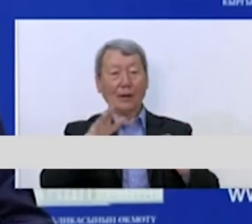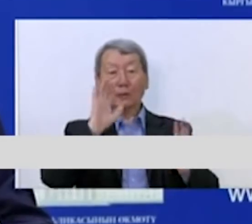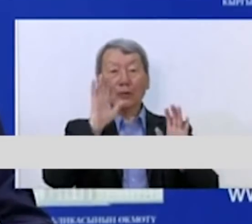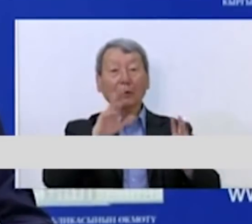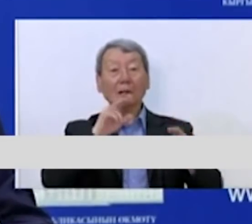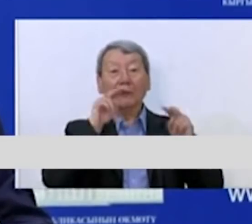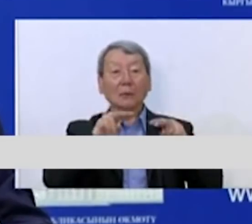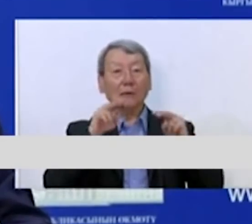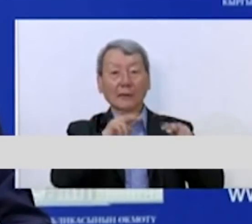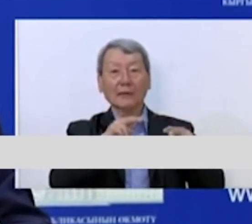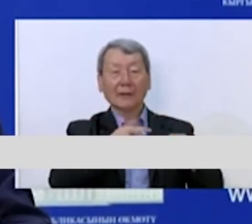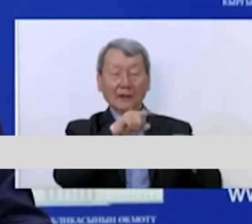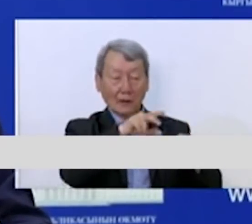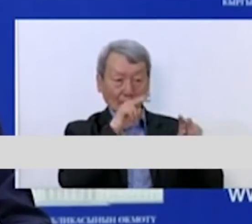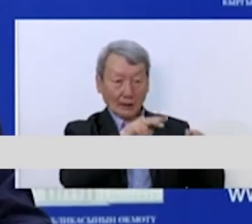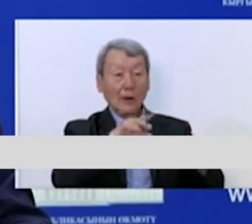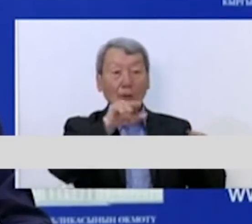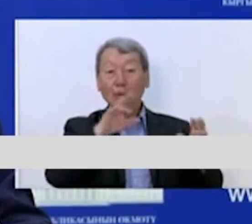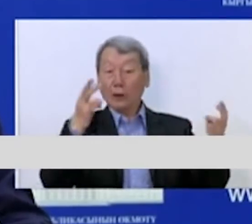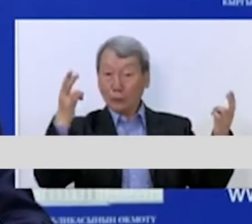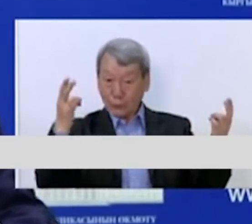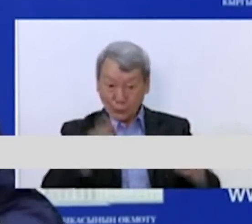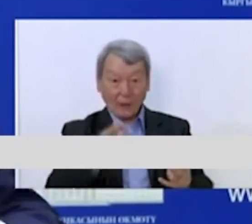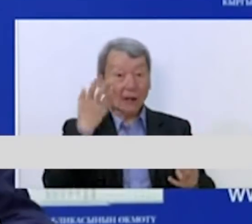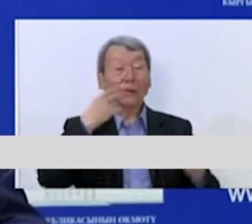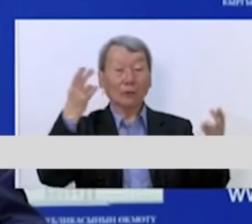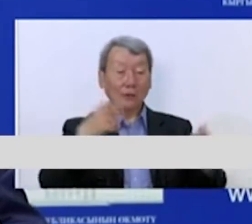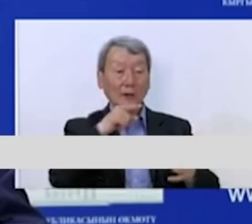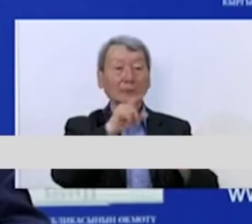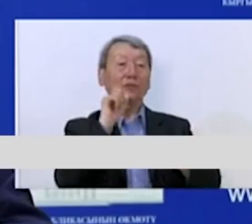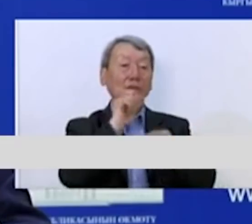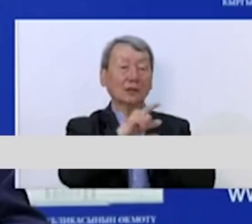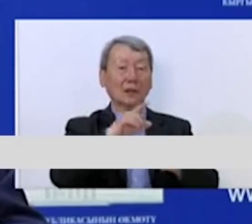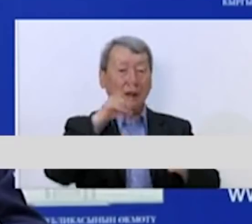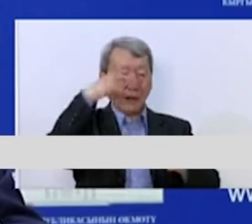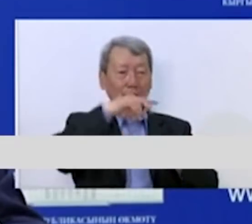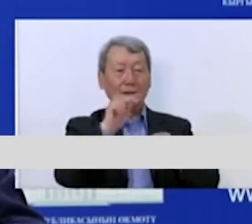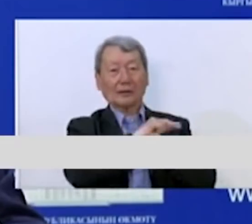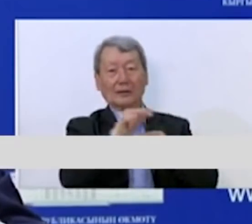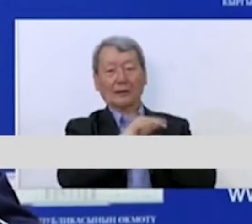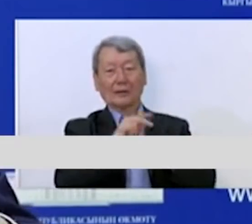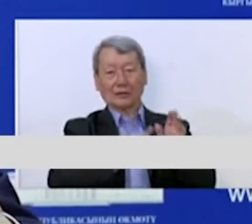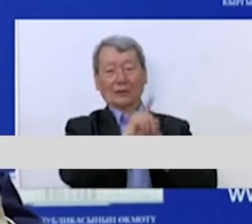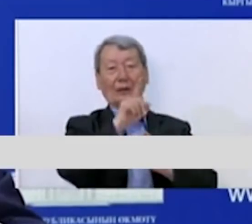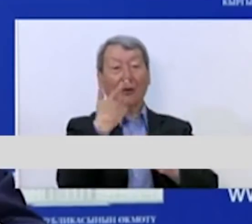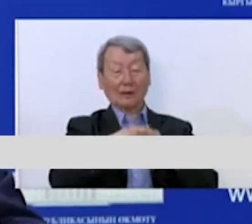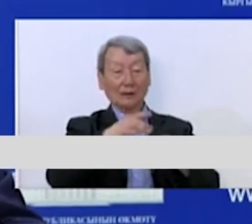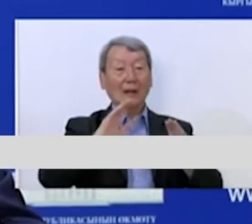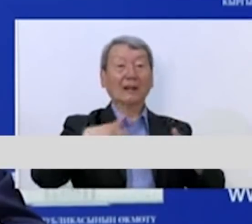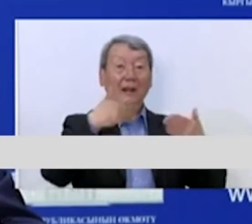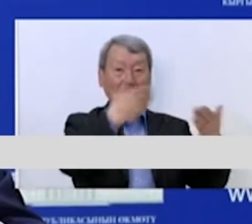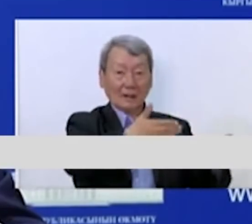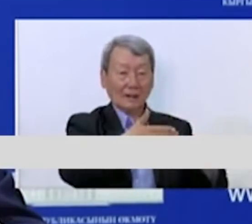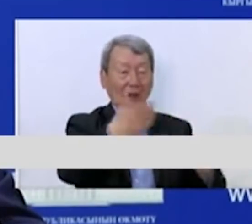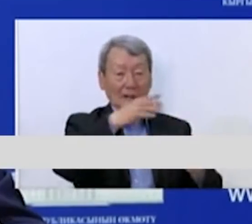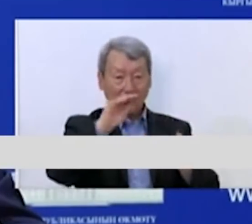ними ведется наблюдение, и только по необходимости им назначается симптоматическая терапия. То есть вот все эти рекомендации,